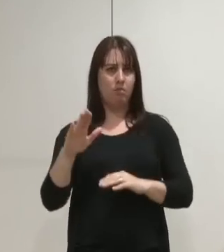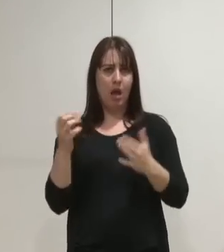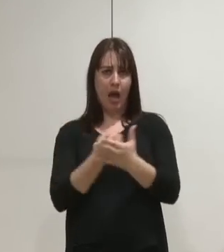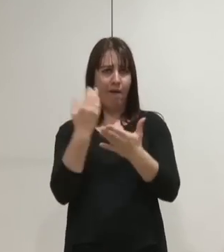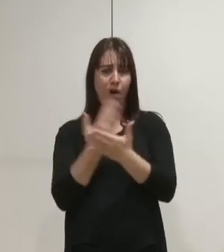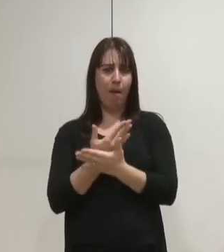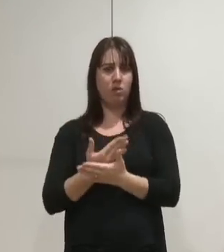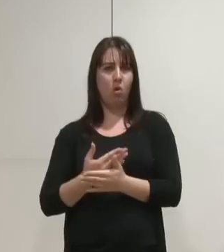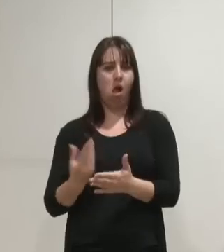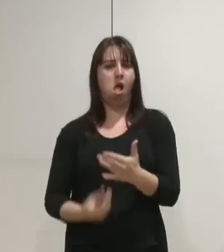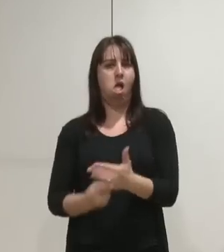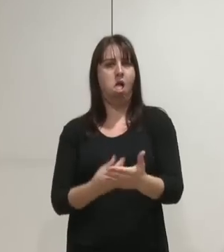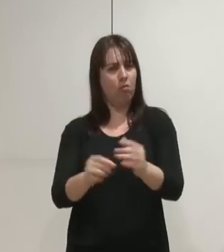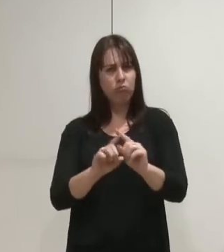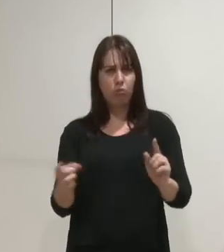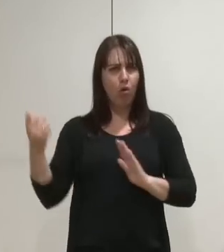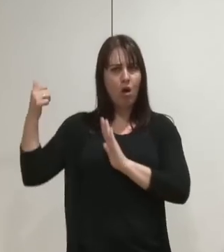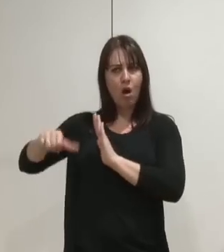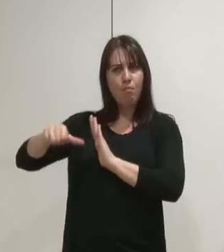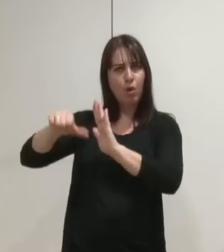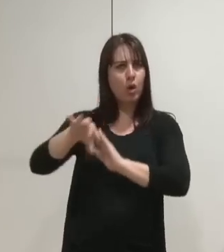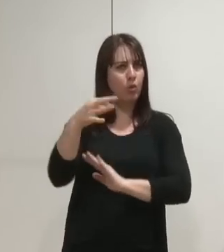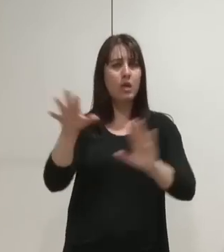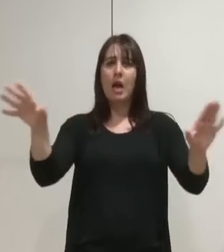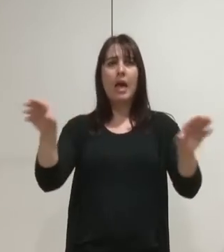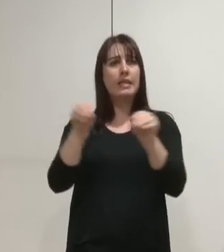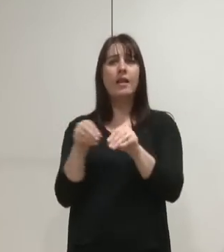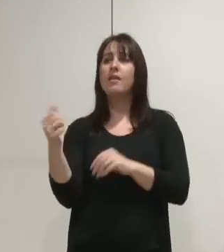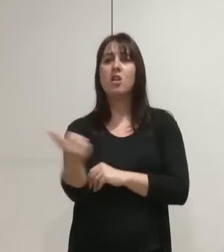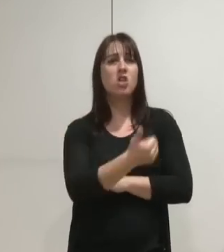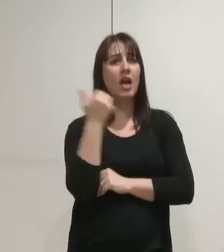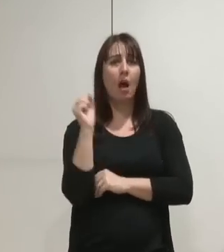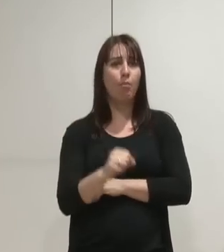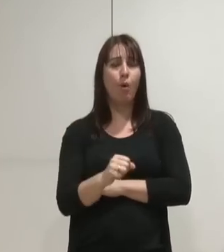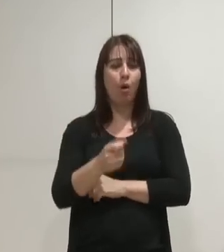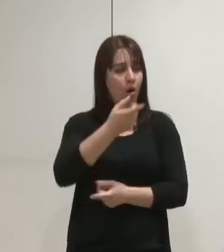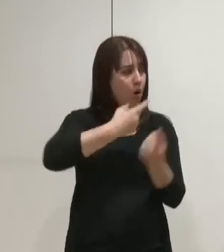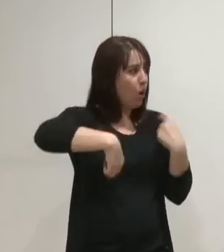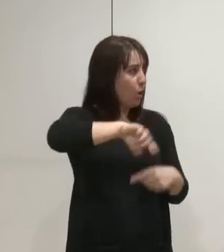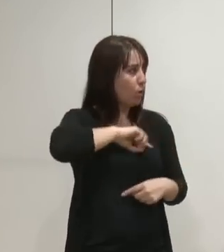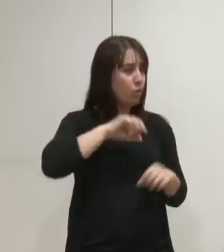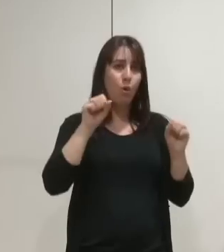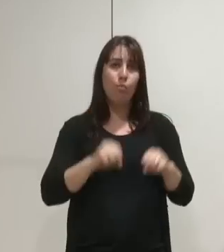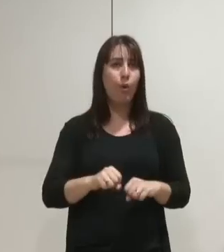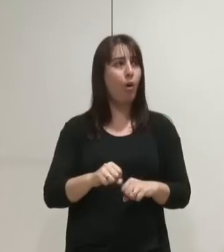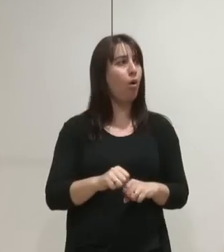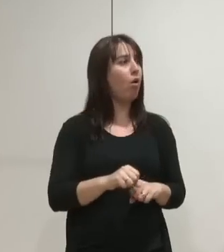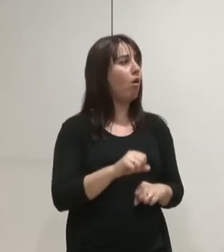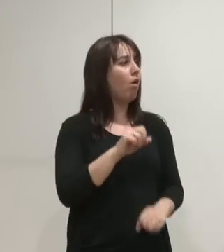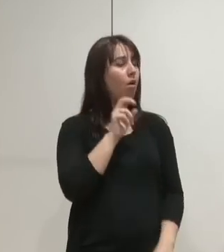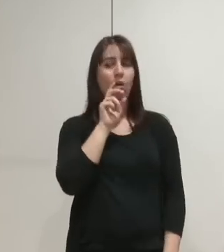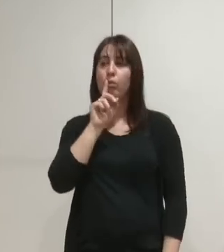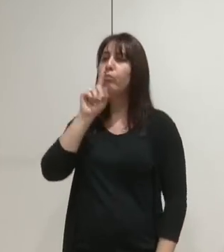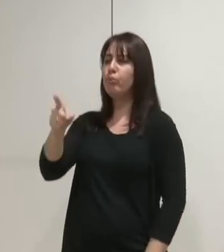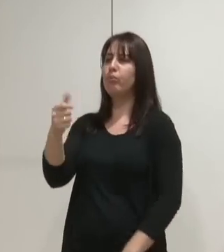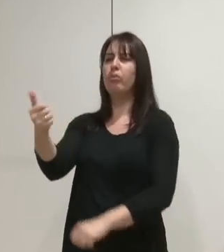informations qui sont mensuelles donc après la synthèse elle peut être faite par chacun ou après on peut nous la faire faire voilà je pense que derrière il y a